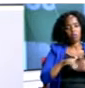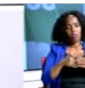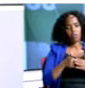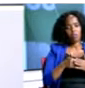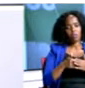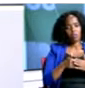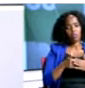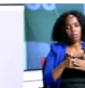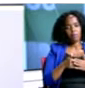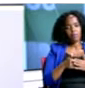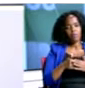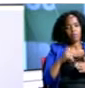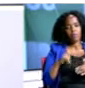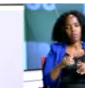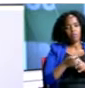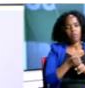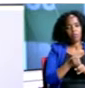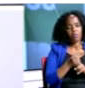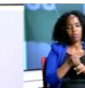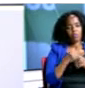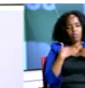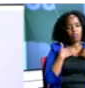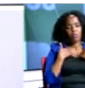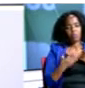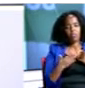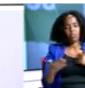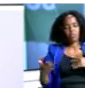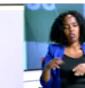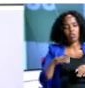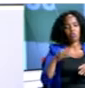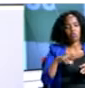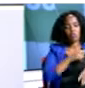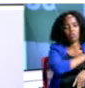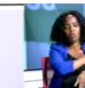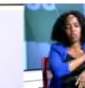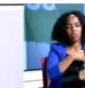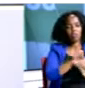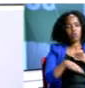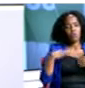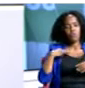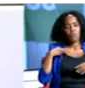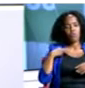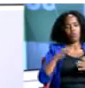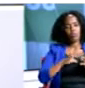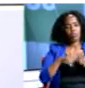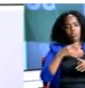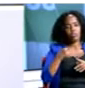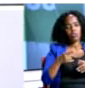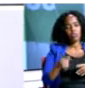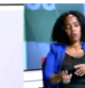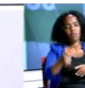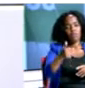jun wentual kawat hujuru. Misalnya hospitalik esat atau denda. Fakihnya jun wentual kawat itu denda.